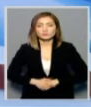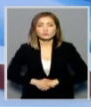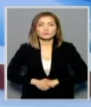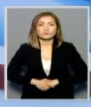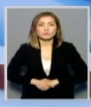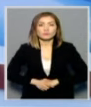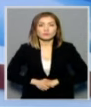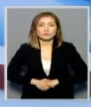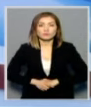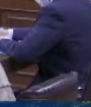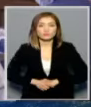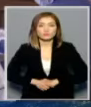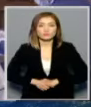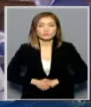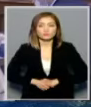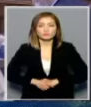сабақтайды.